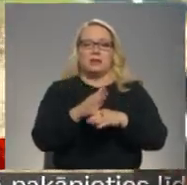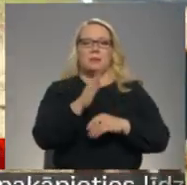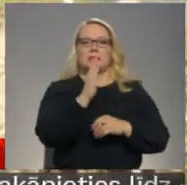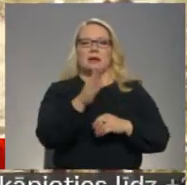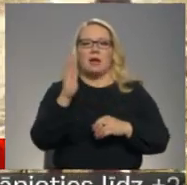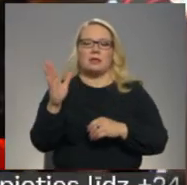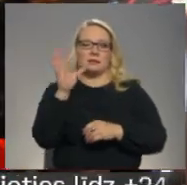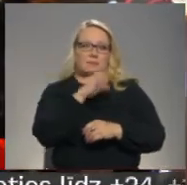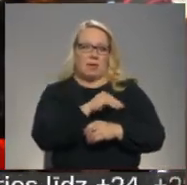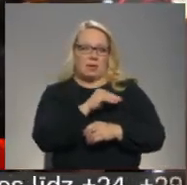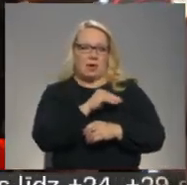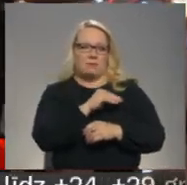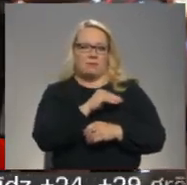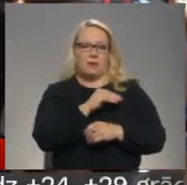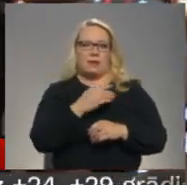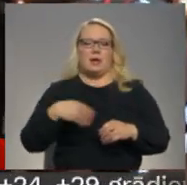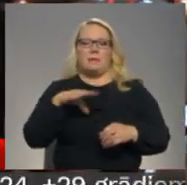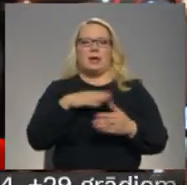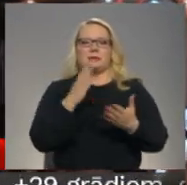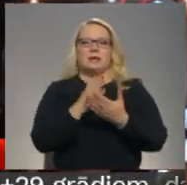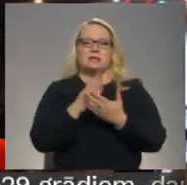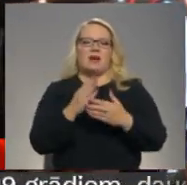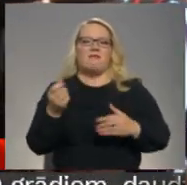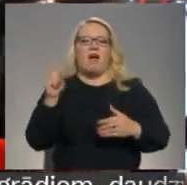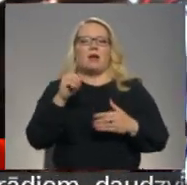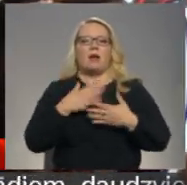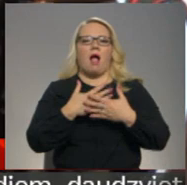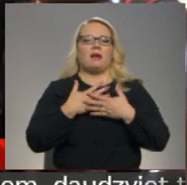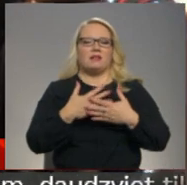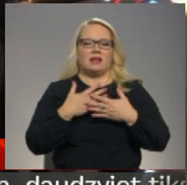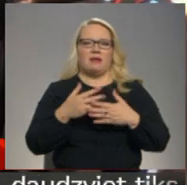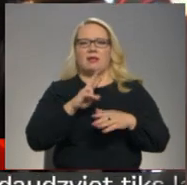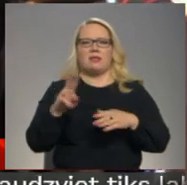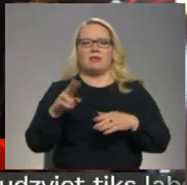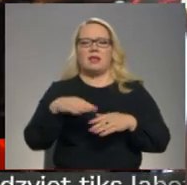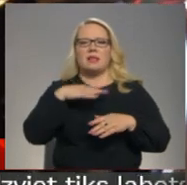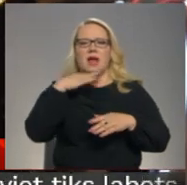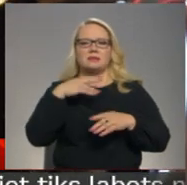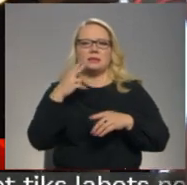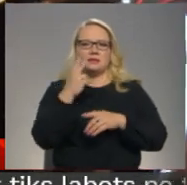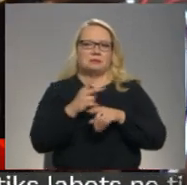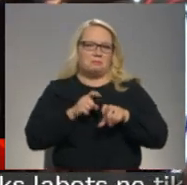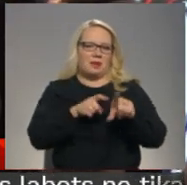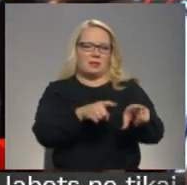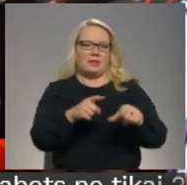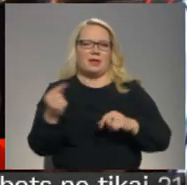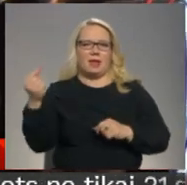katra spējām. Mēs esam vairāk aktīvi nekā tādi. Klases sprinteri atnākuši vienkārši.